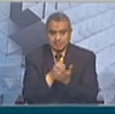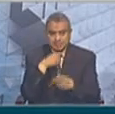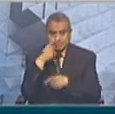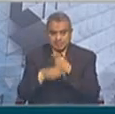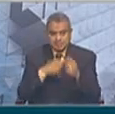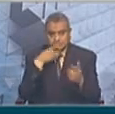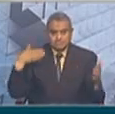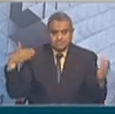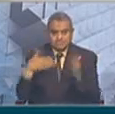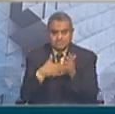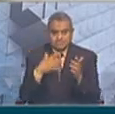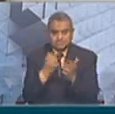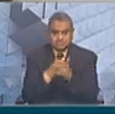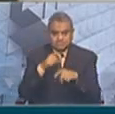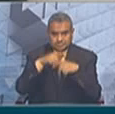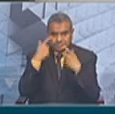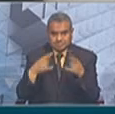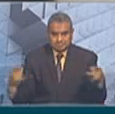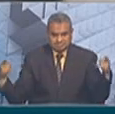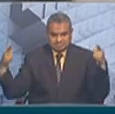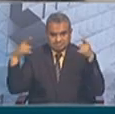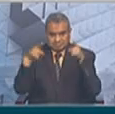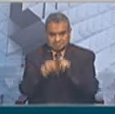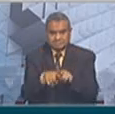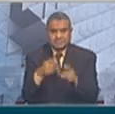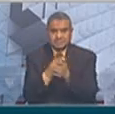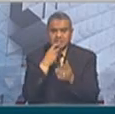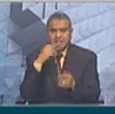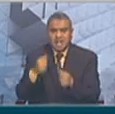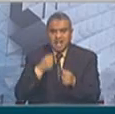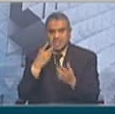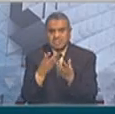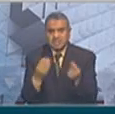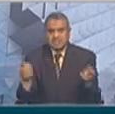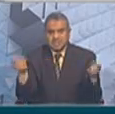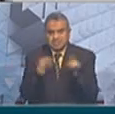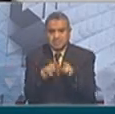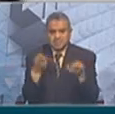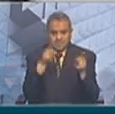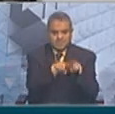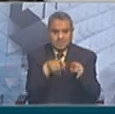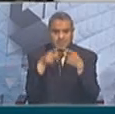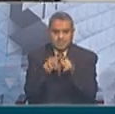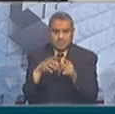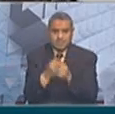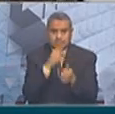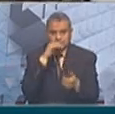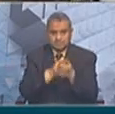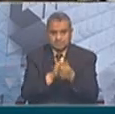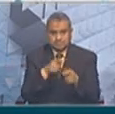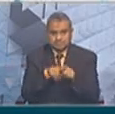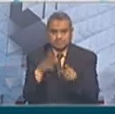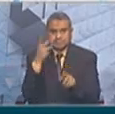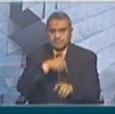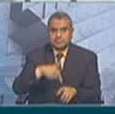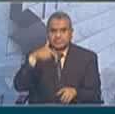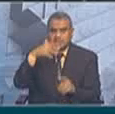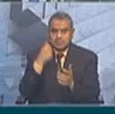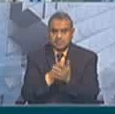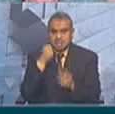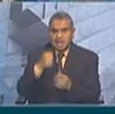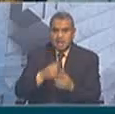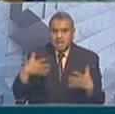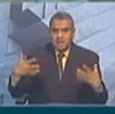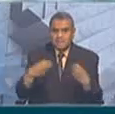عندها خط يوروستار مع باريس وبروكسل وأمستردام، وهي متصلة أيضا بستة من خطوط